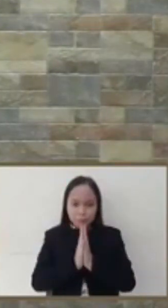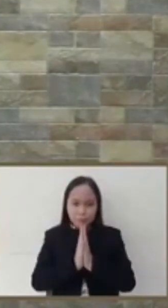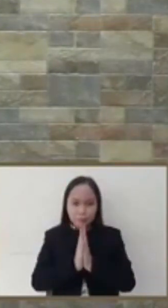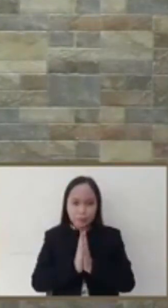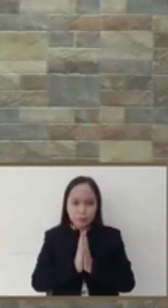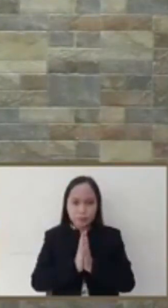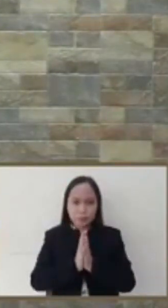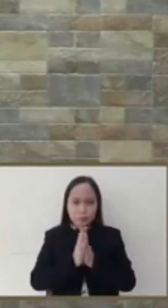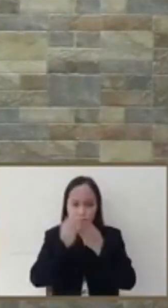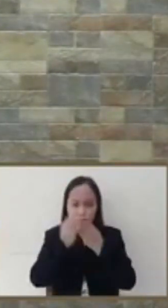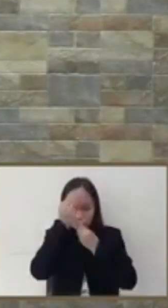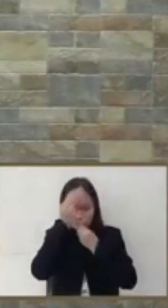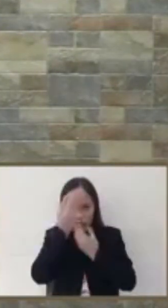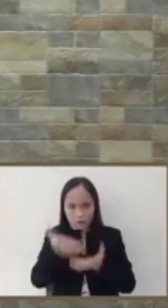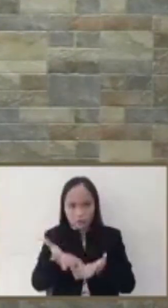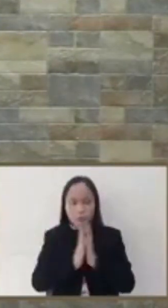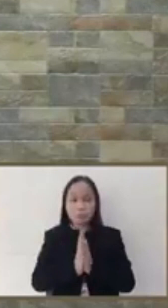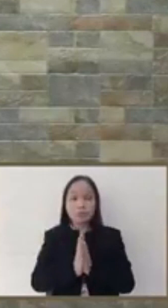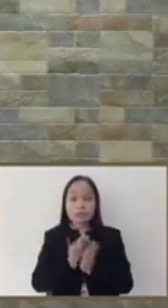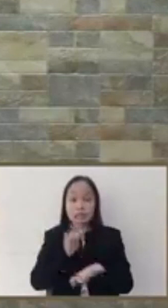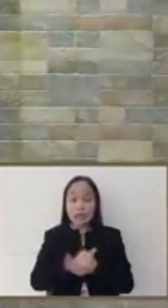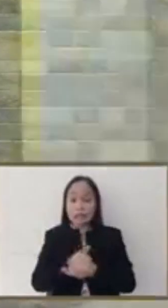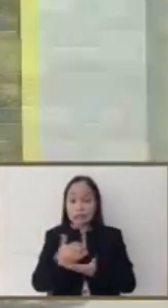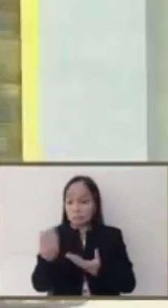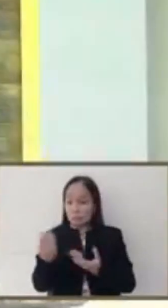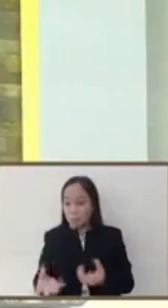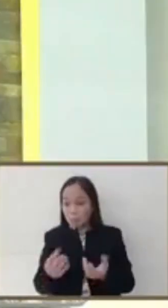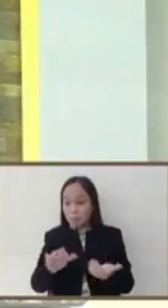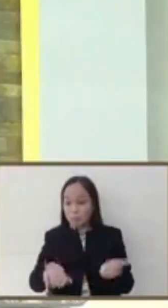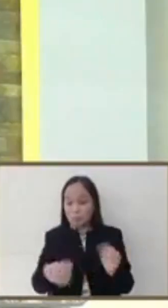Pagsunod sa panalangin. Na hindi na pinapaniwalaan na maraming Baptist ngayon.